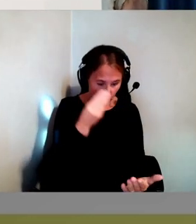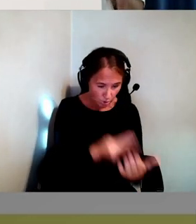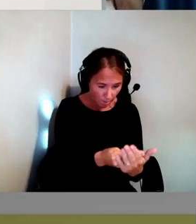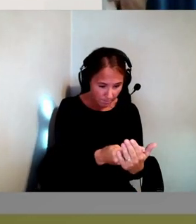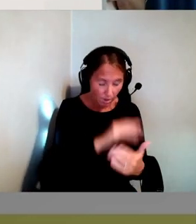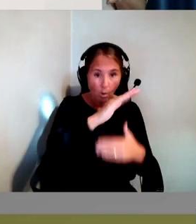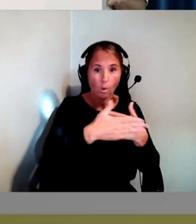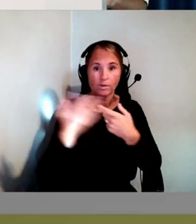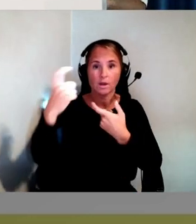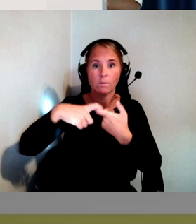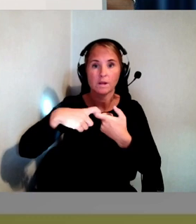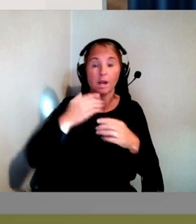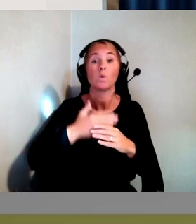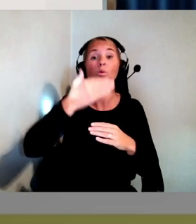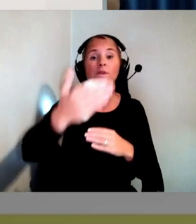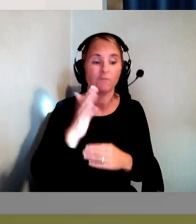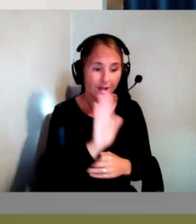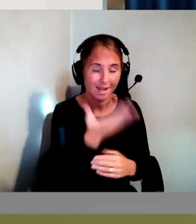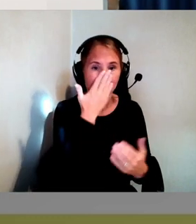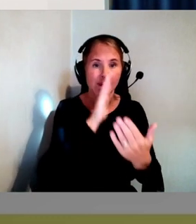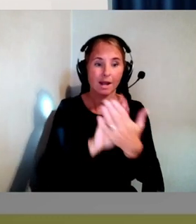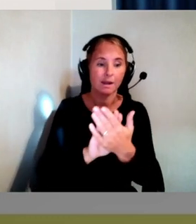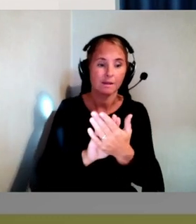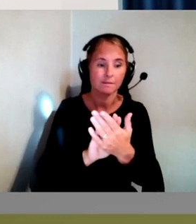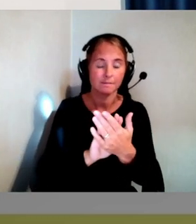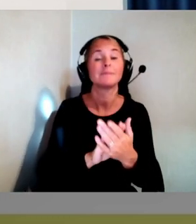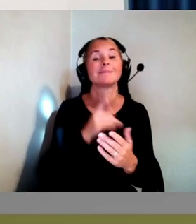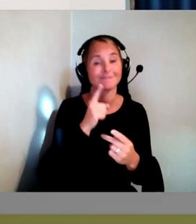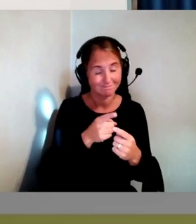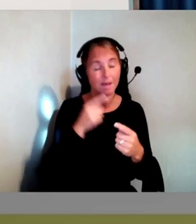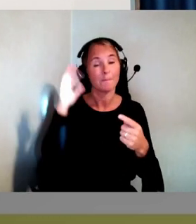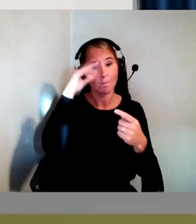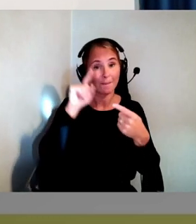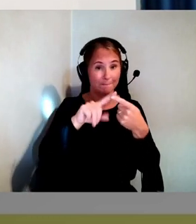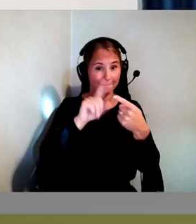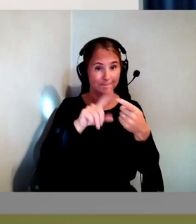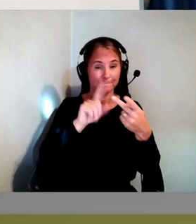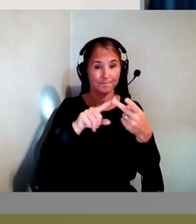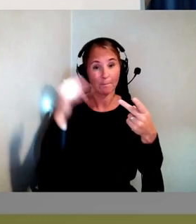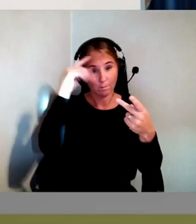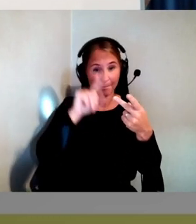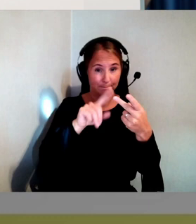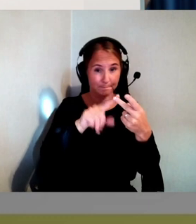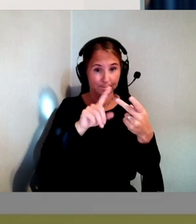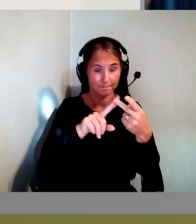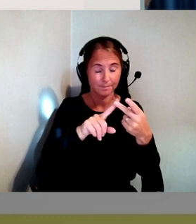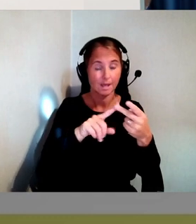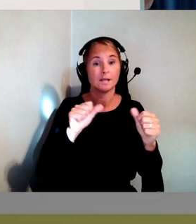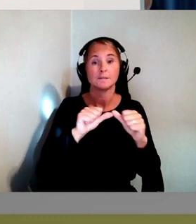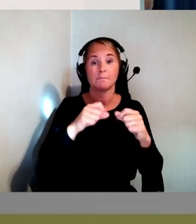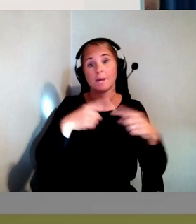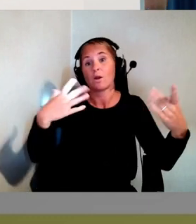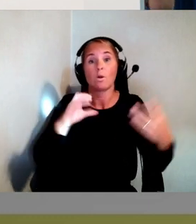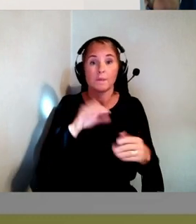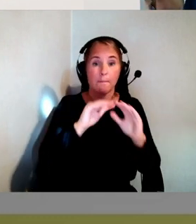utanför bild det var problem ett problem två är att Oavsett om det är boll eller